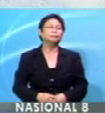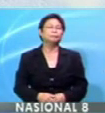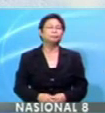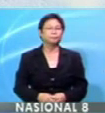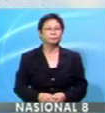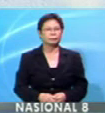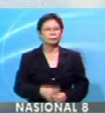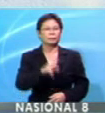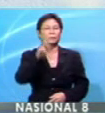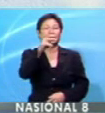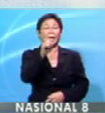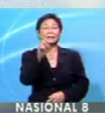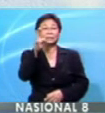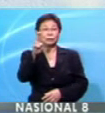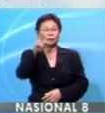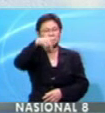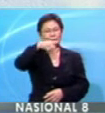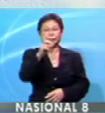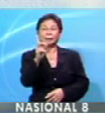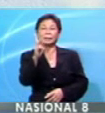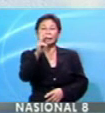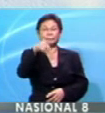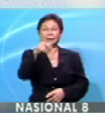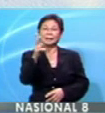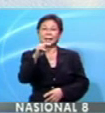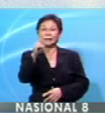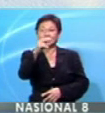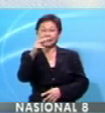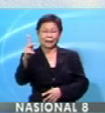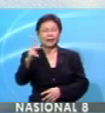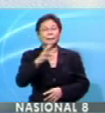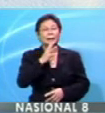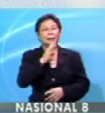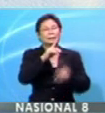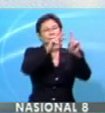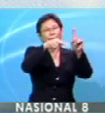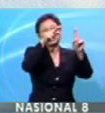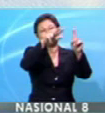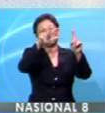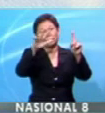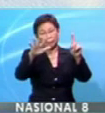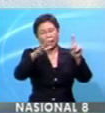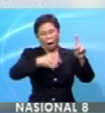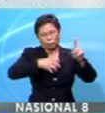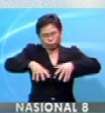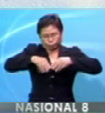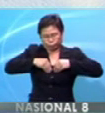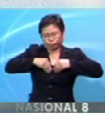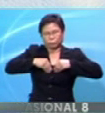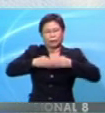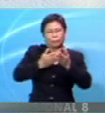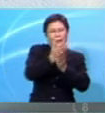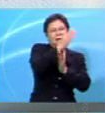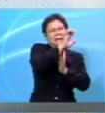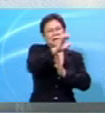dibuka ketua setiausaha kpdnkk dat seri alias Ahmad berkata 1035 aduan lagi diterima melalui saluran